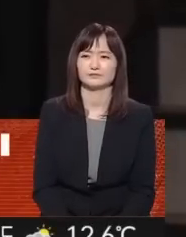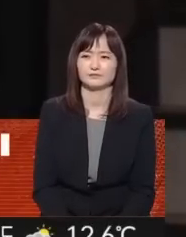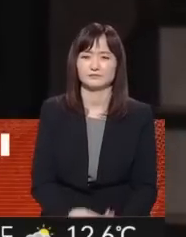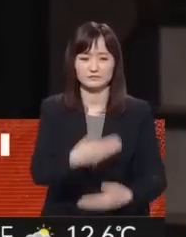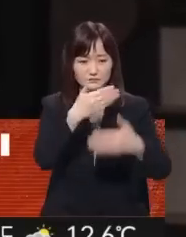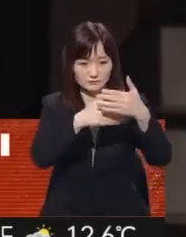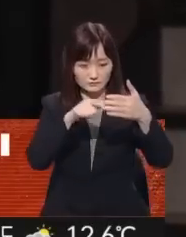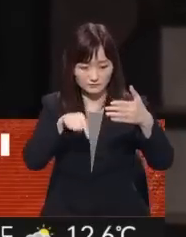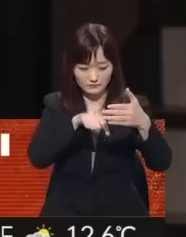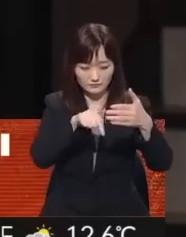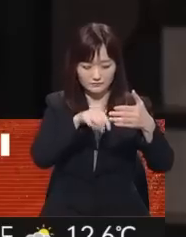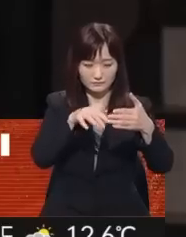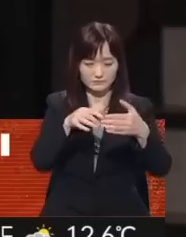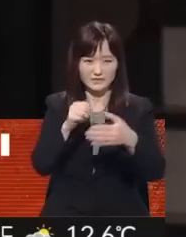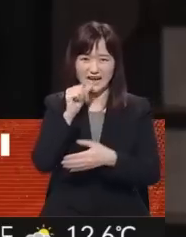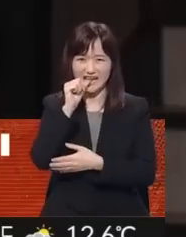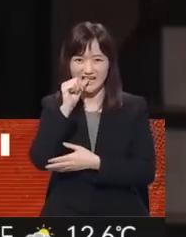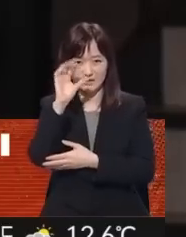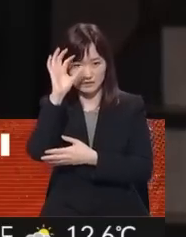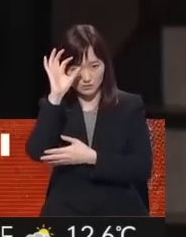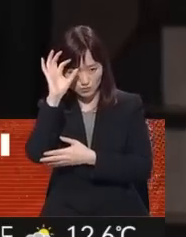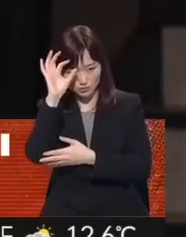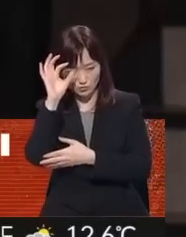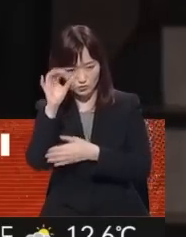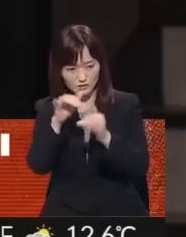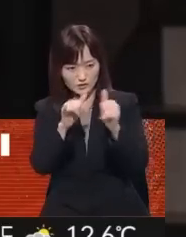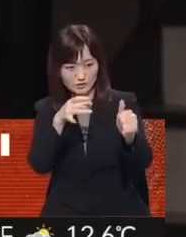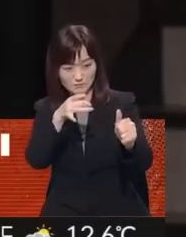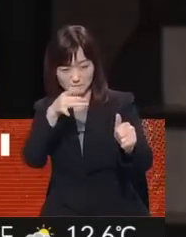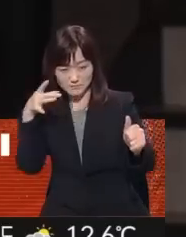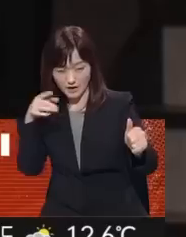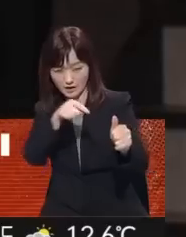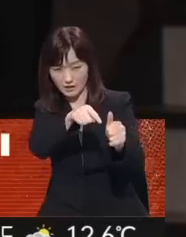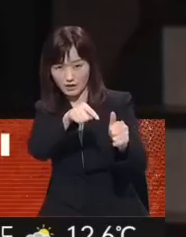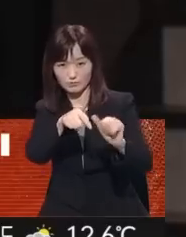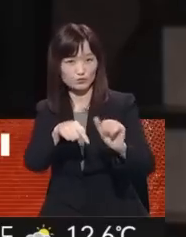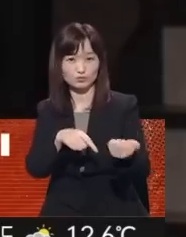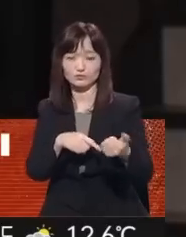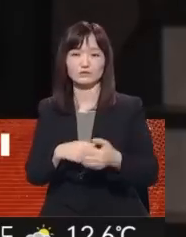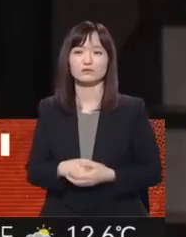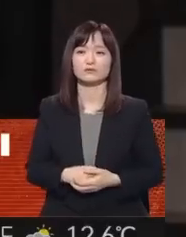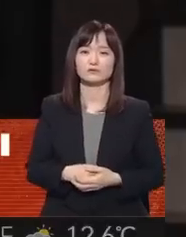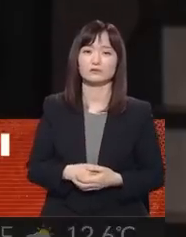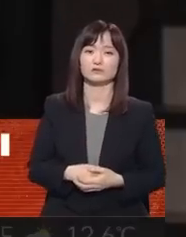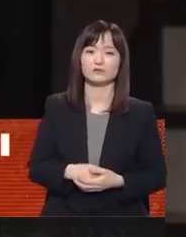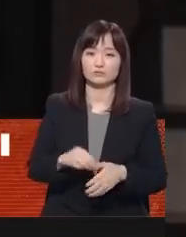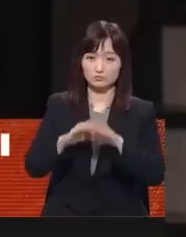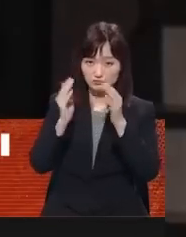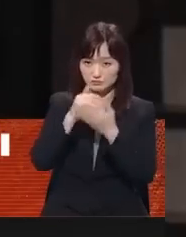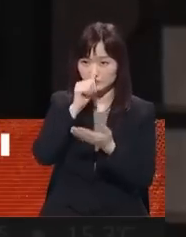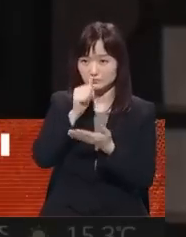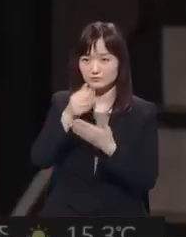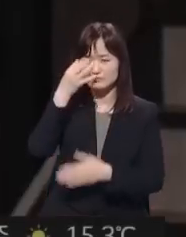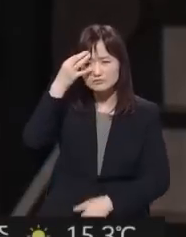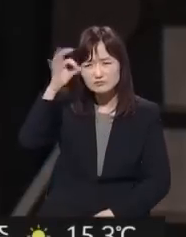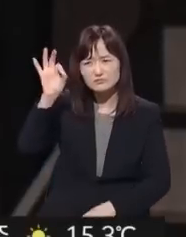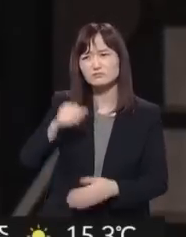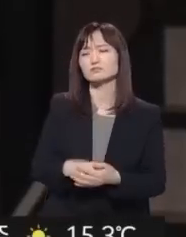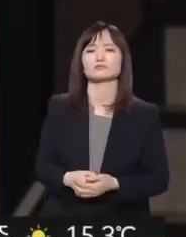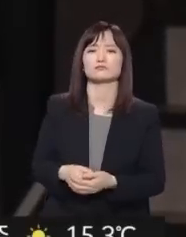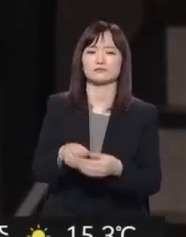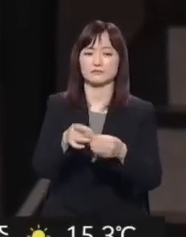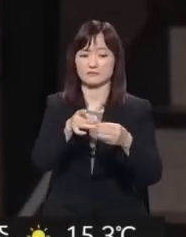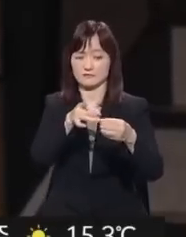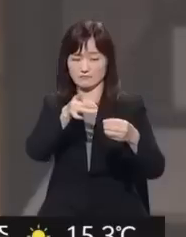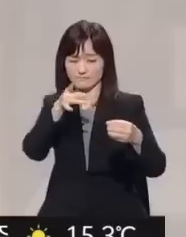맞아서 죽습니다네 본인 이제 호기심이라고 얘기를 했어요 60세지만 모든 혐의 인정하고 새총이 도대체 이렇게